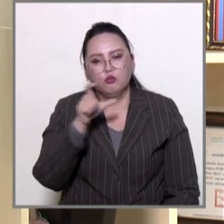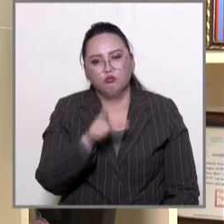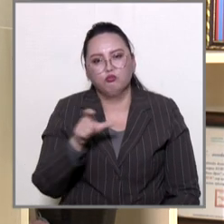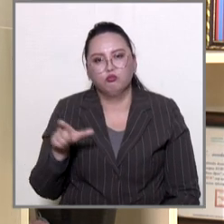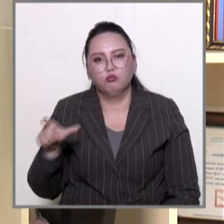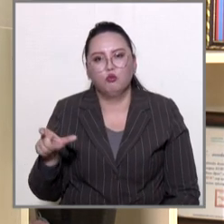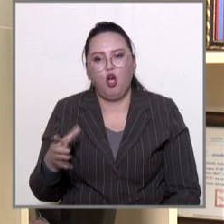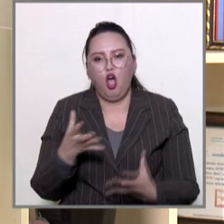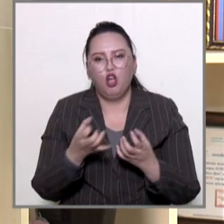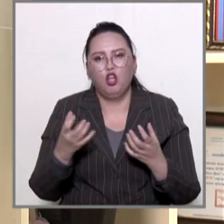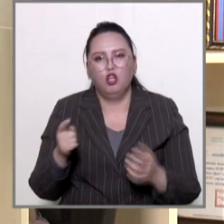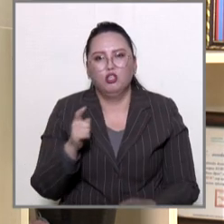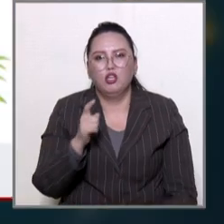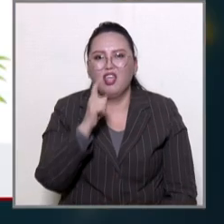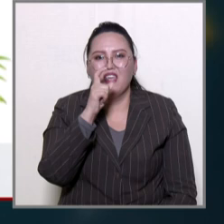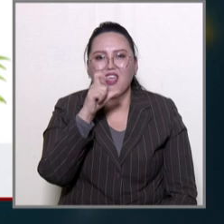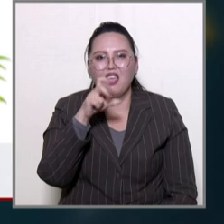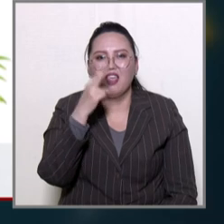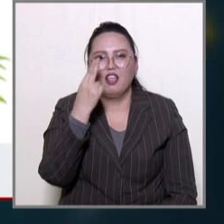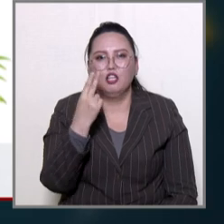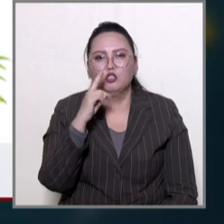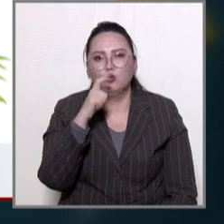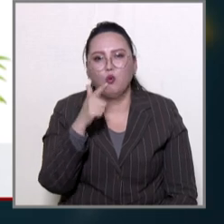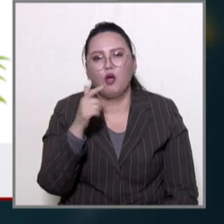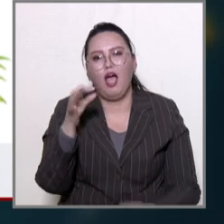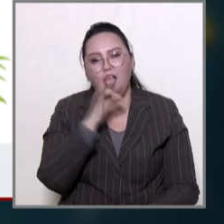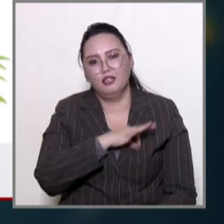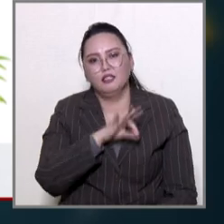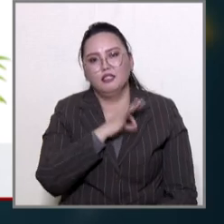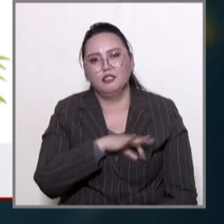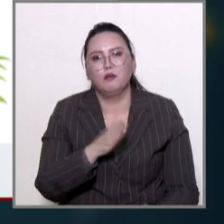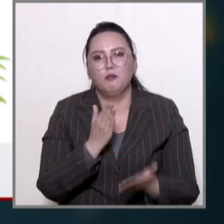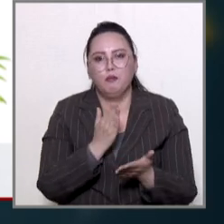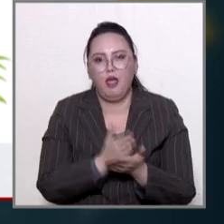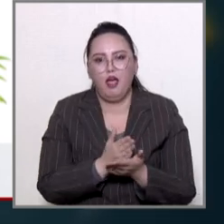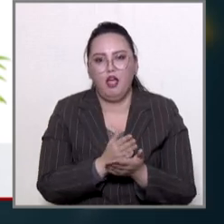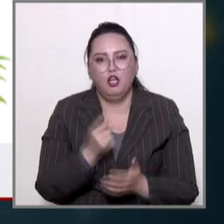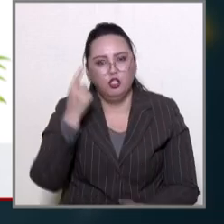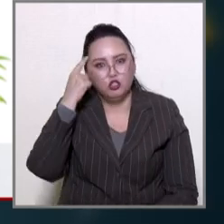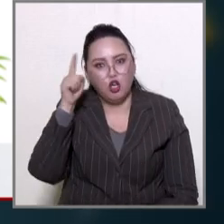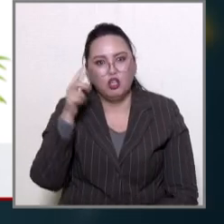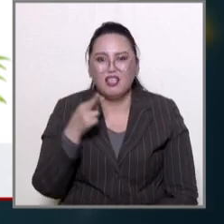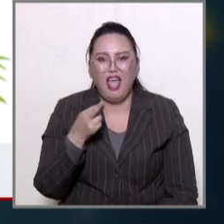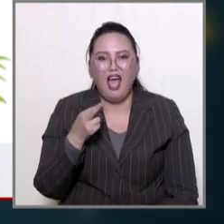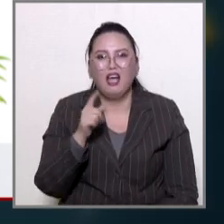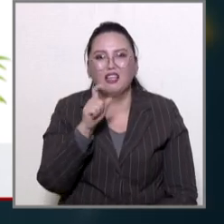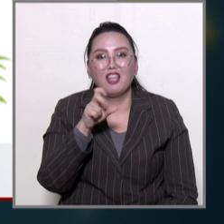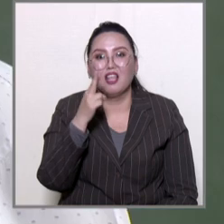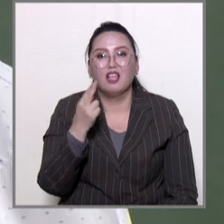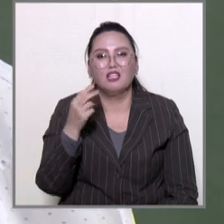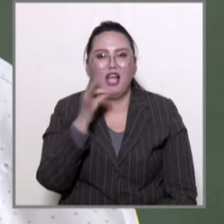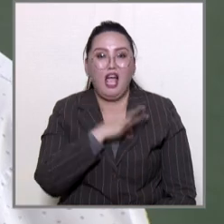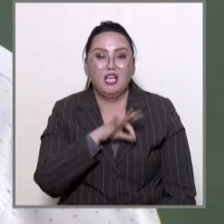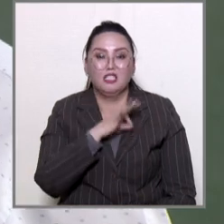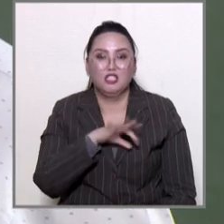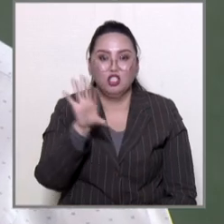ашигласан. Энэ хэлц дотроос дараагийн даалгавар зохиолч яагаад эдгээр хэлцгийг сонгож хэрэгсэн байна вэ гэдгийг бүгдээрээ тайлбарлан таних хэрэгтэй юм а.